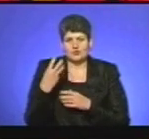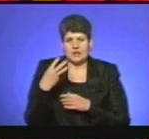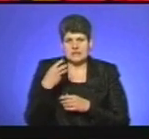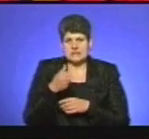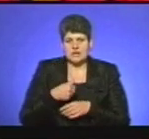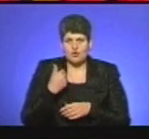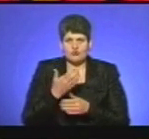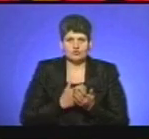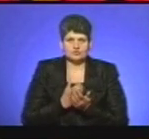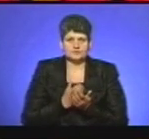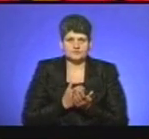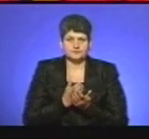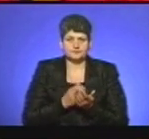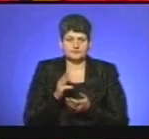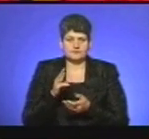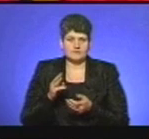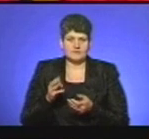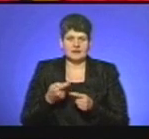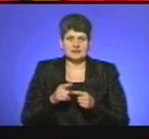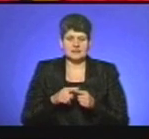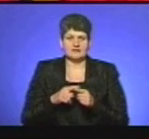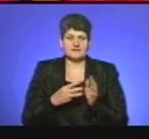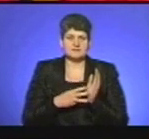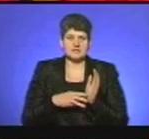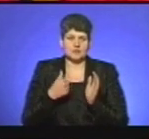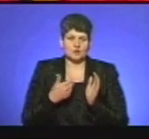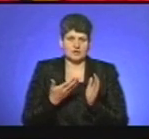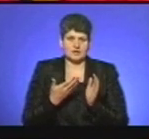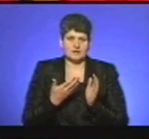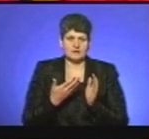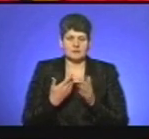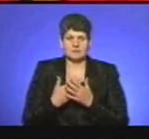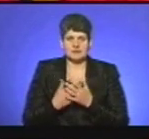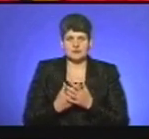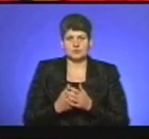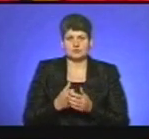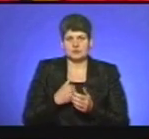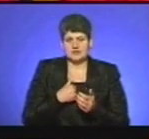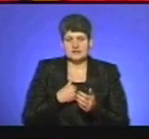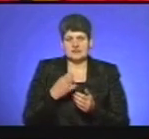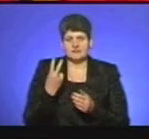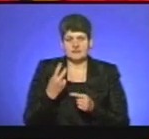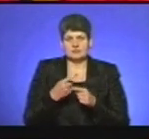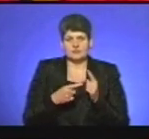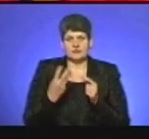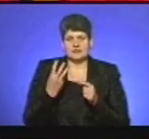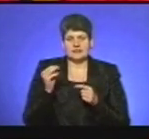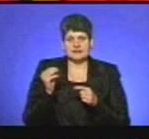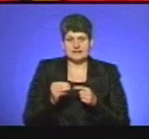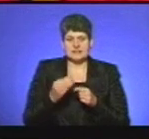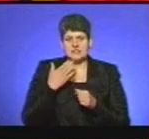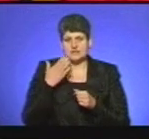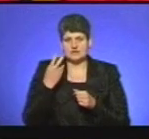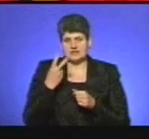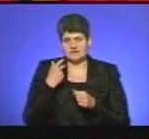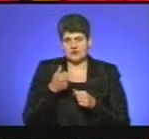30 відслуживши, це десь 80-ті роки. Парк порядка десь до 2,5-3 тисячі за останні